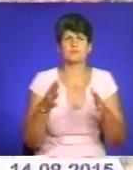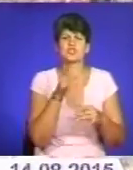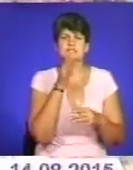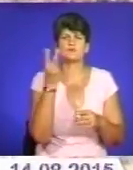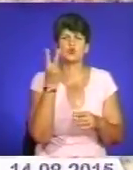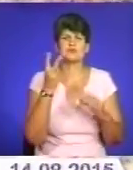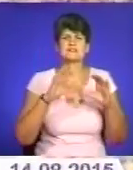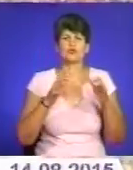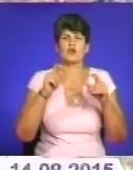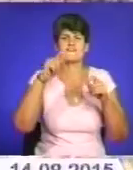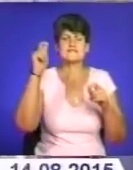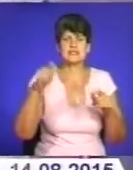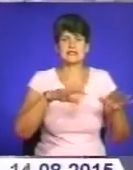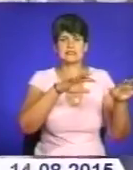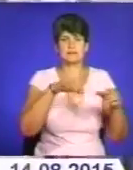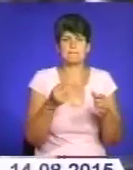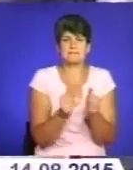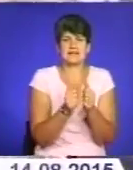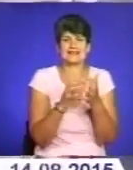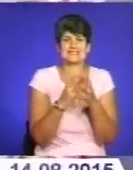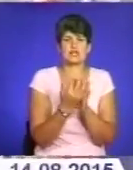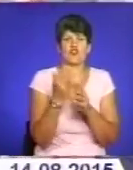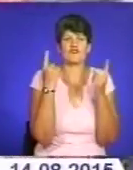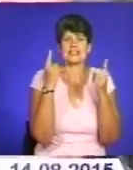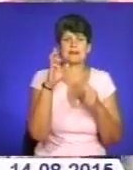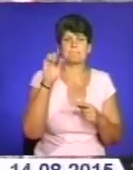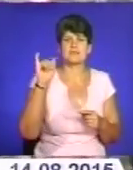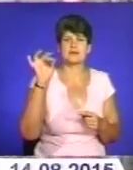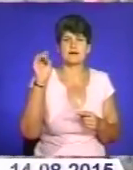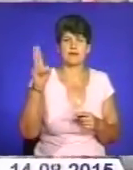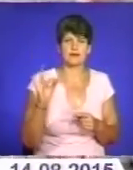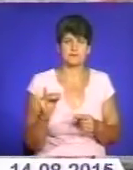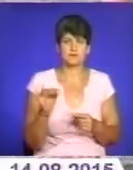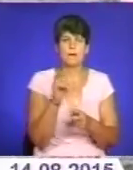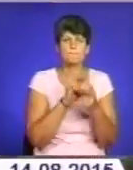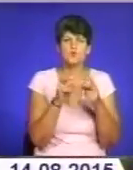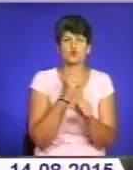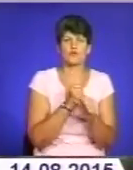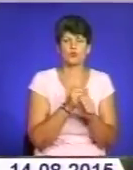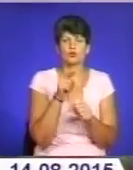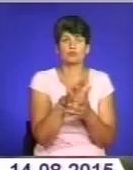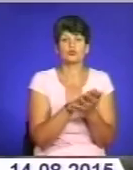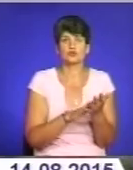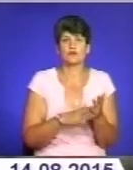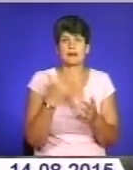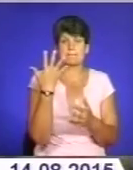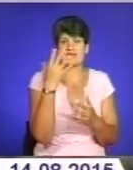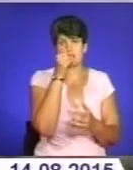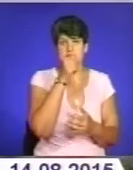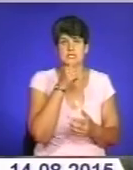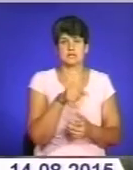які виявили та вилучили поблизу селища Великі Бірки. Пошукові роботи у цій місцевості тривають близько 5